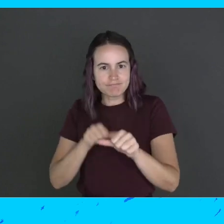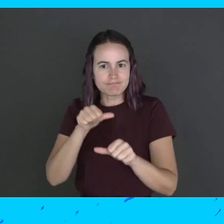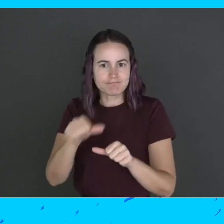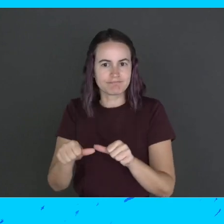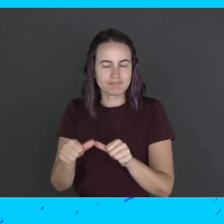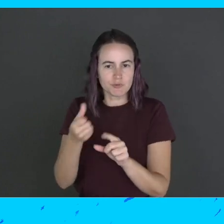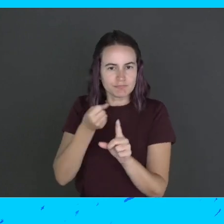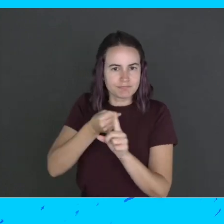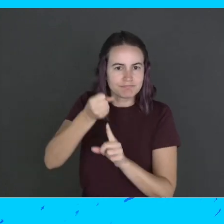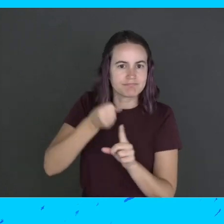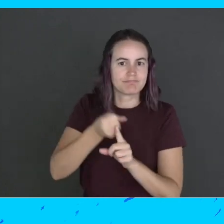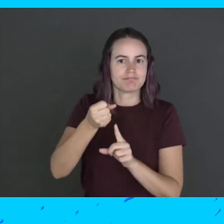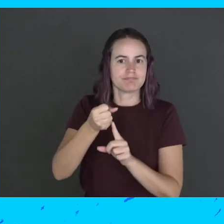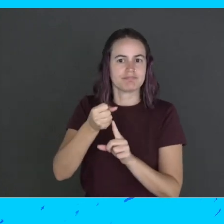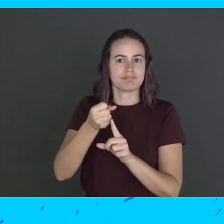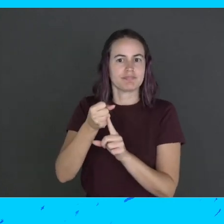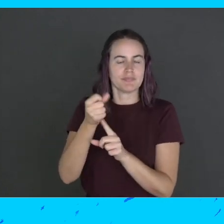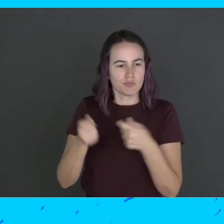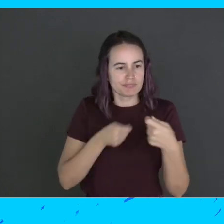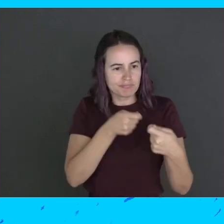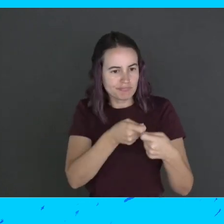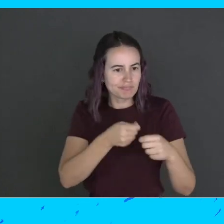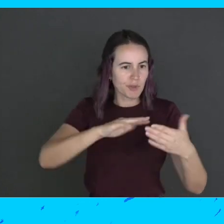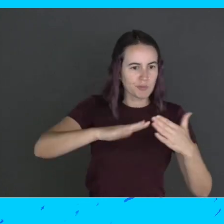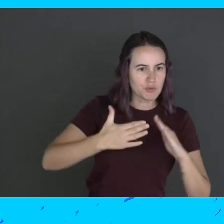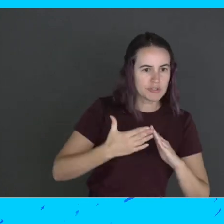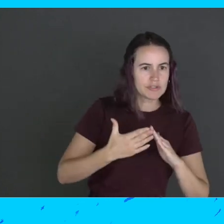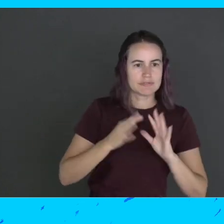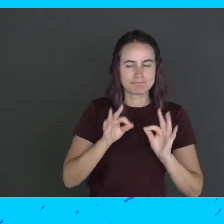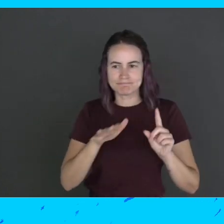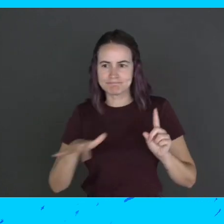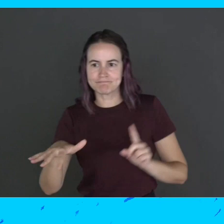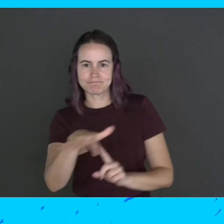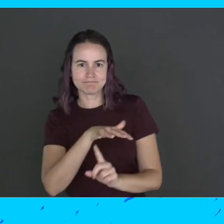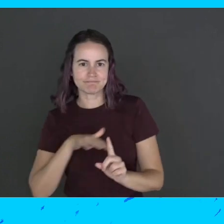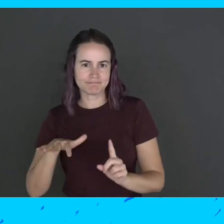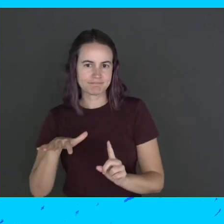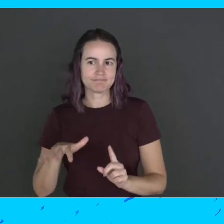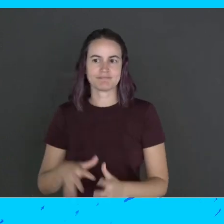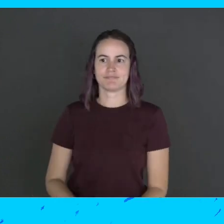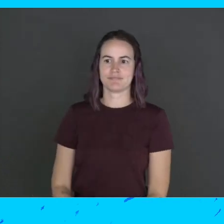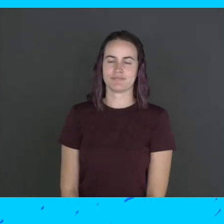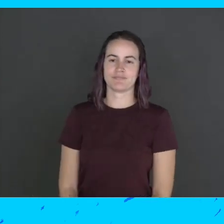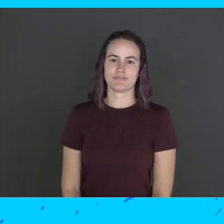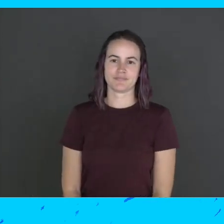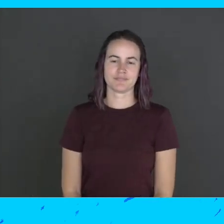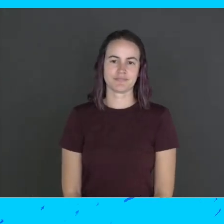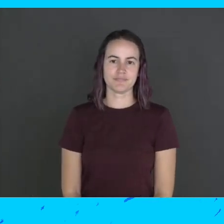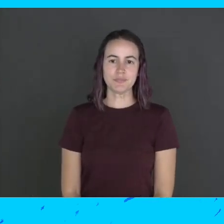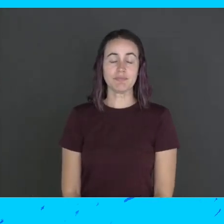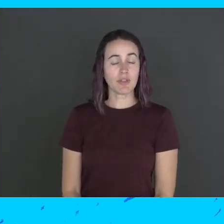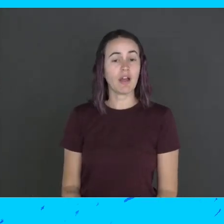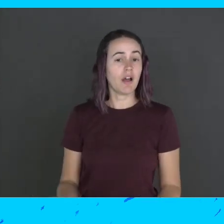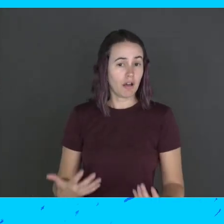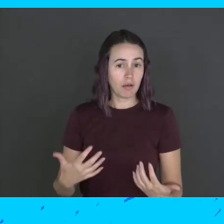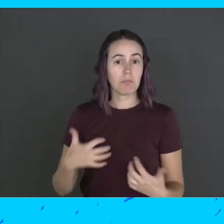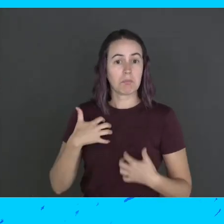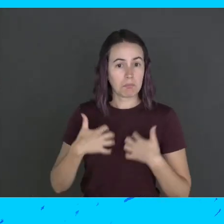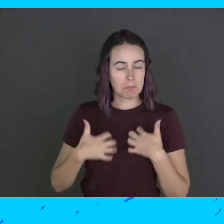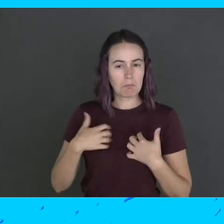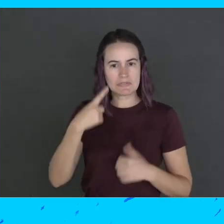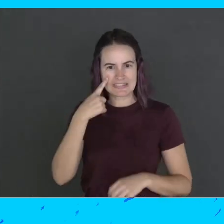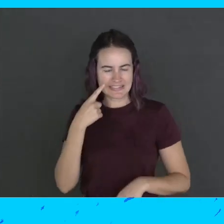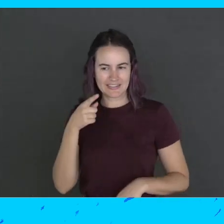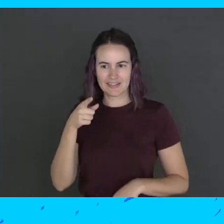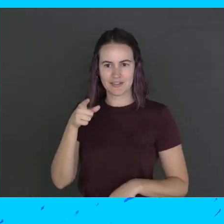être utilisées dans les espaces corrects et dans les communautés adéquates. Et c'est intéressant de